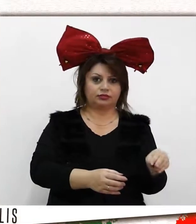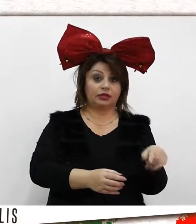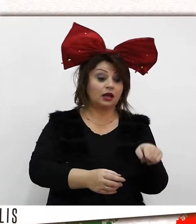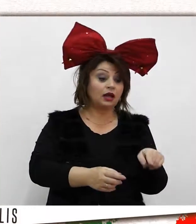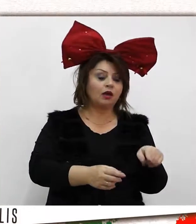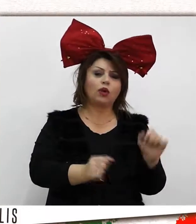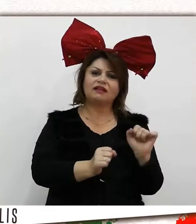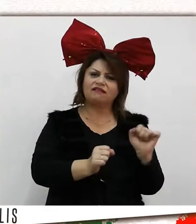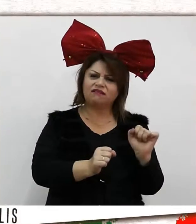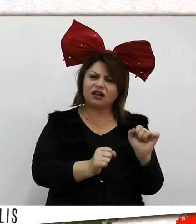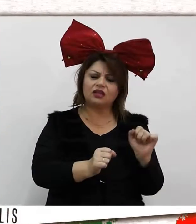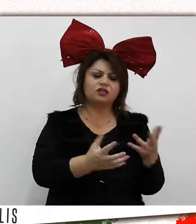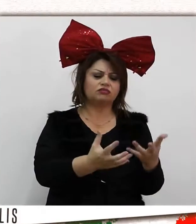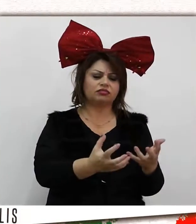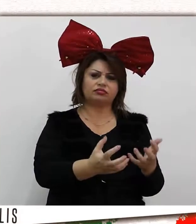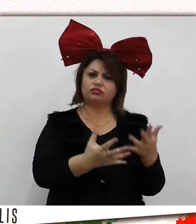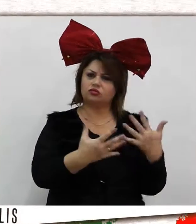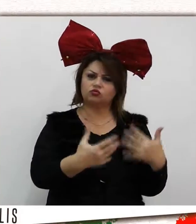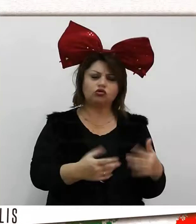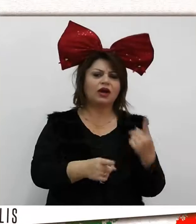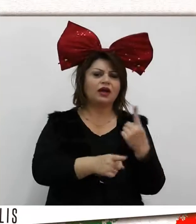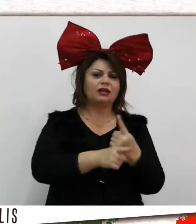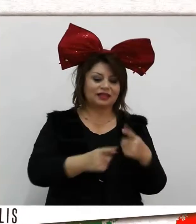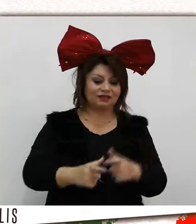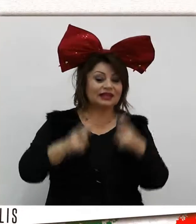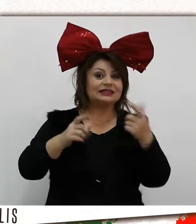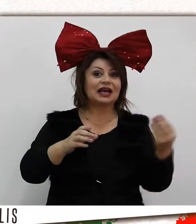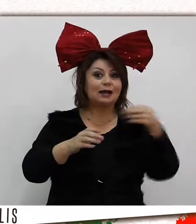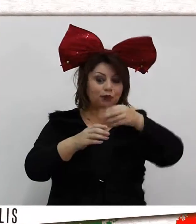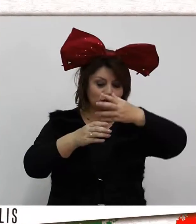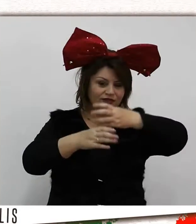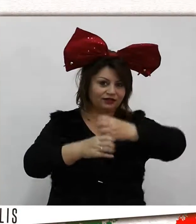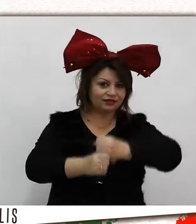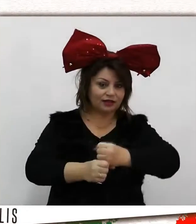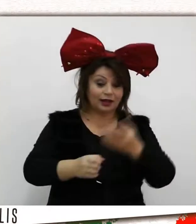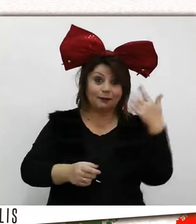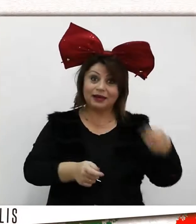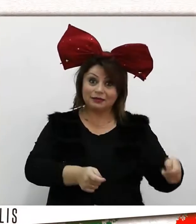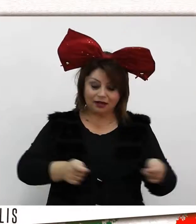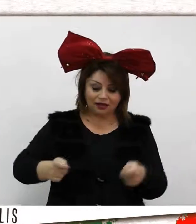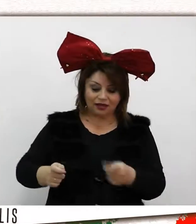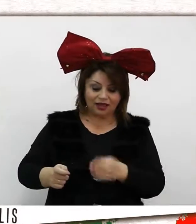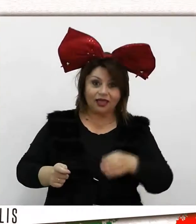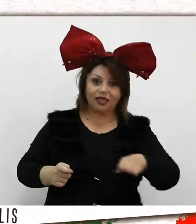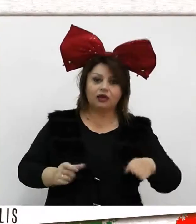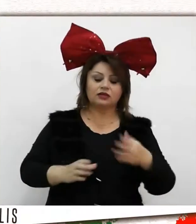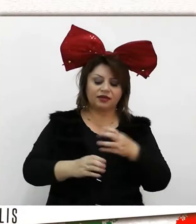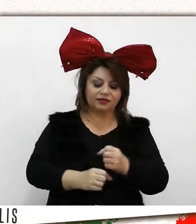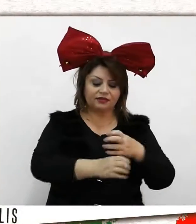Una volta fredda ed addensata la gelatina, inseritela in un sac à poche e riempite il centro delle semisfere.